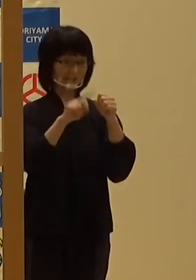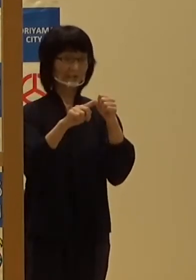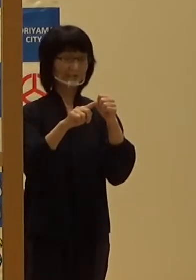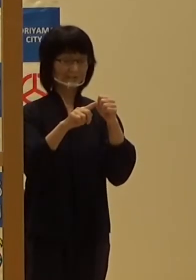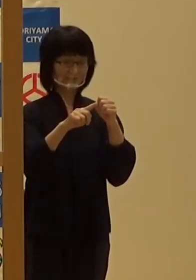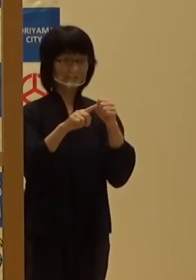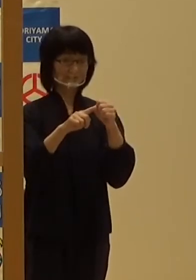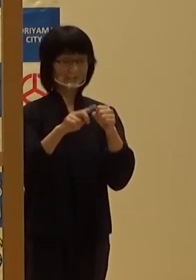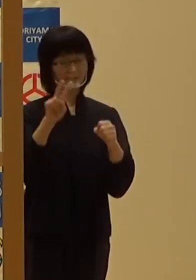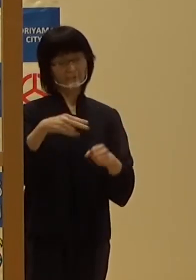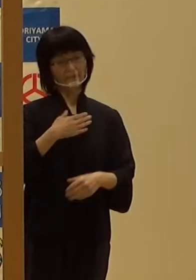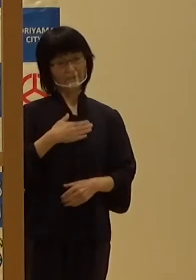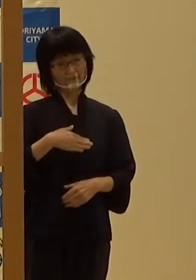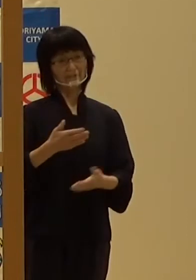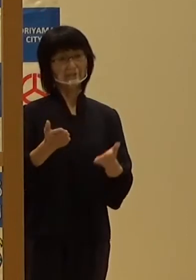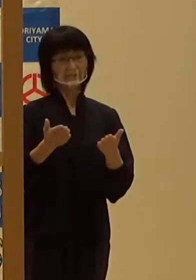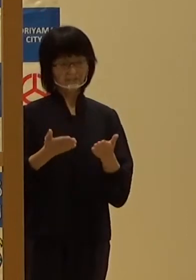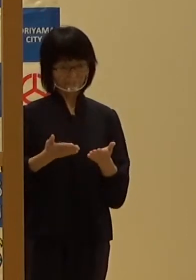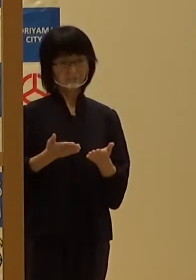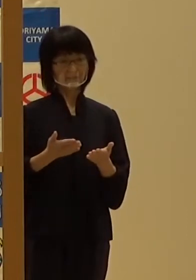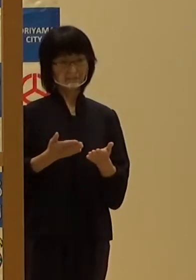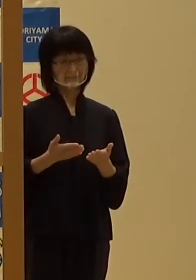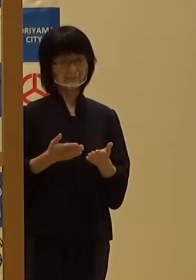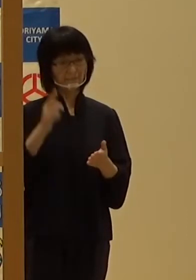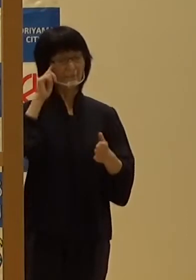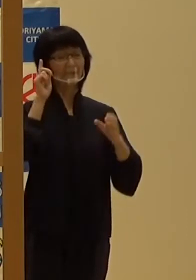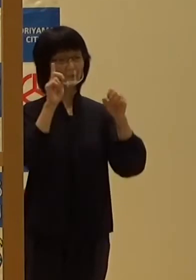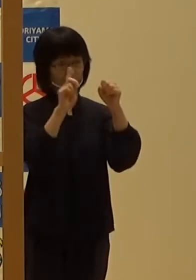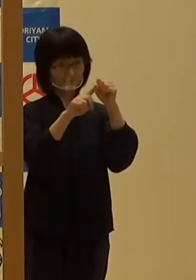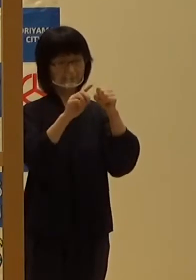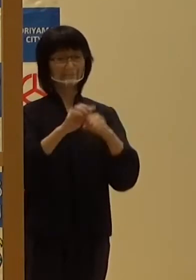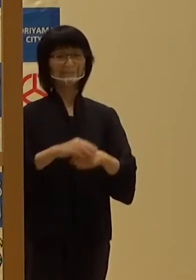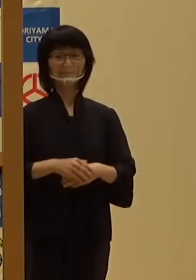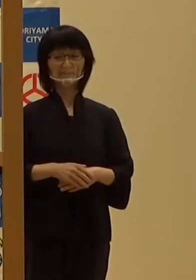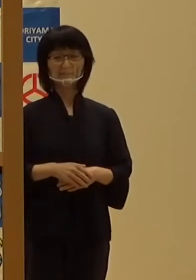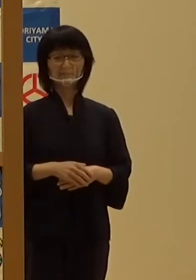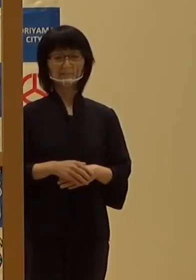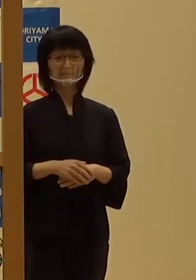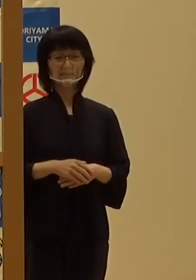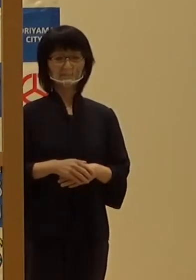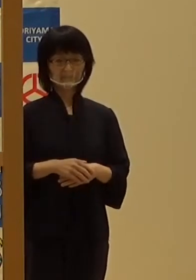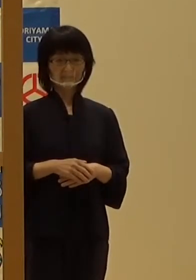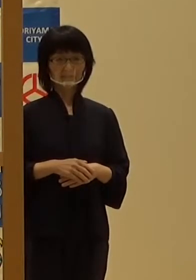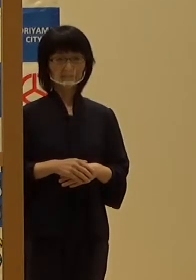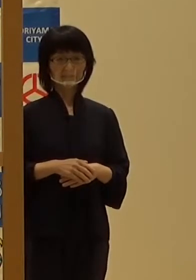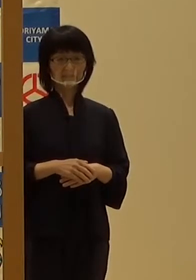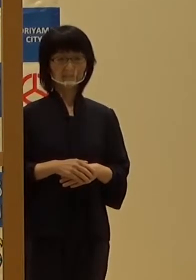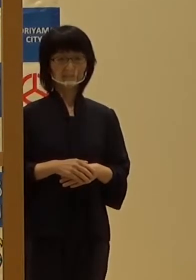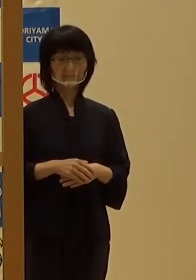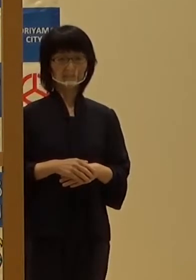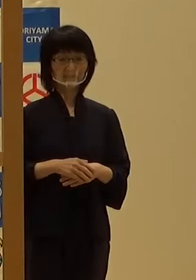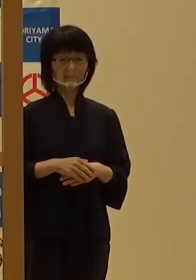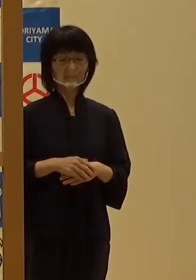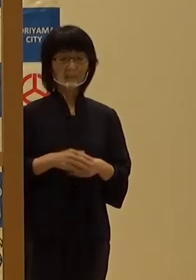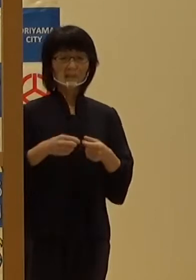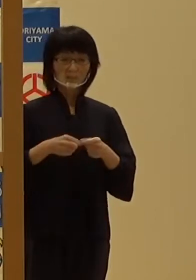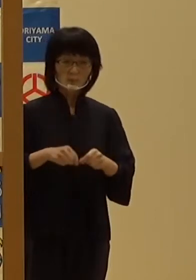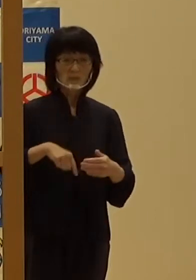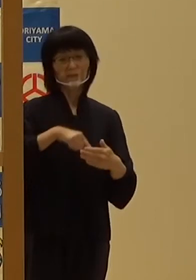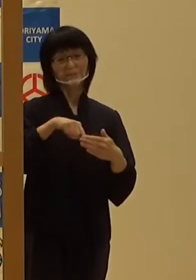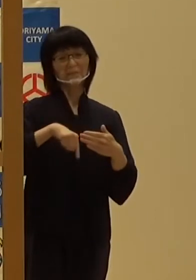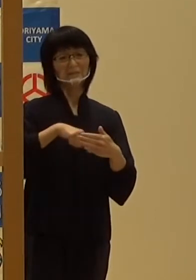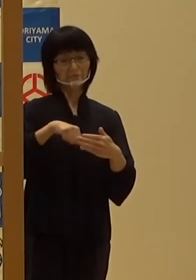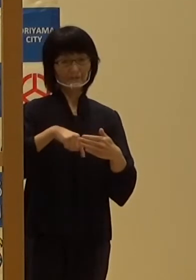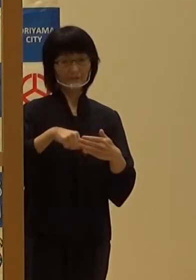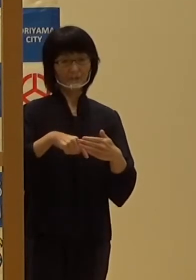ていただくということを目指するものでございます。詳細、担当部長、安藤都市